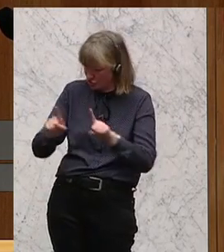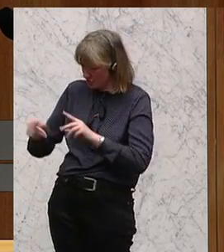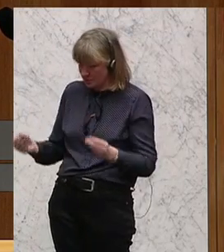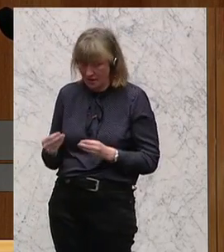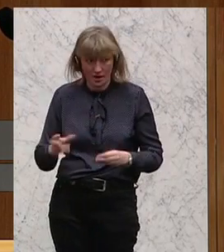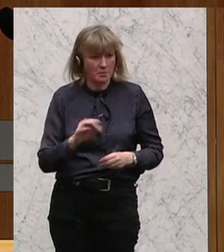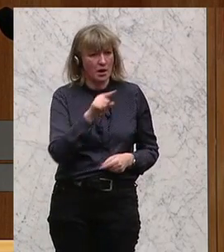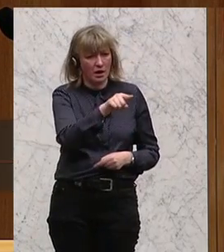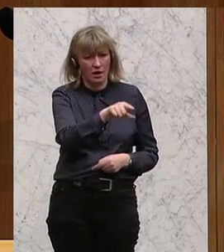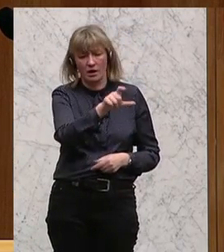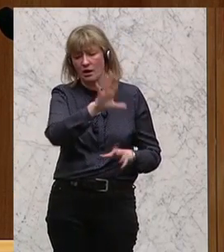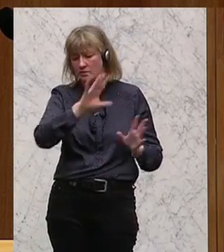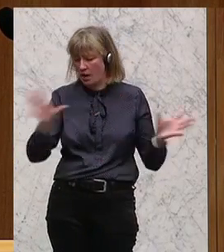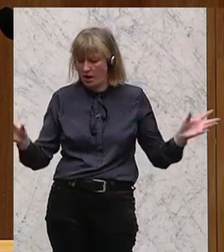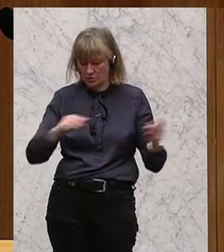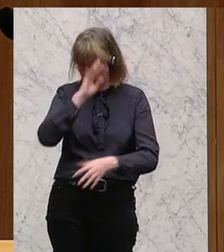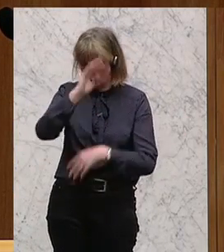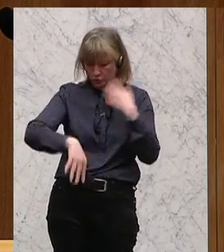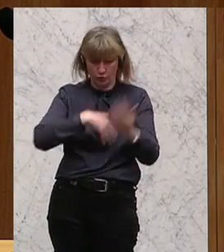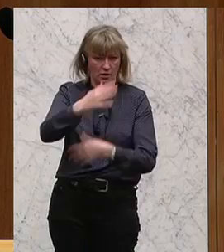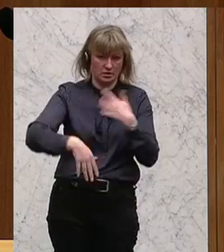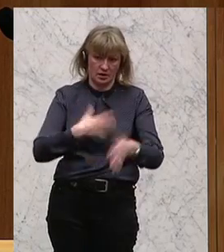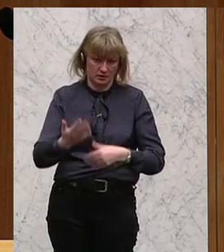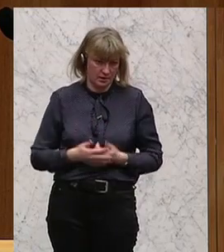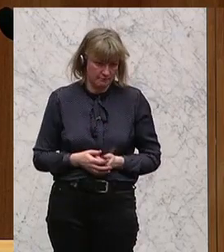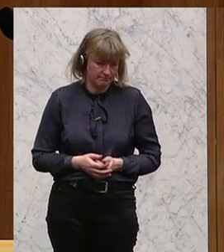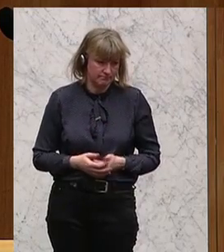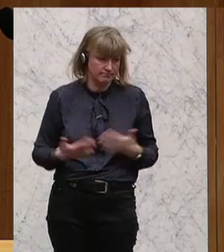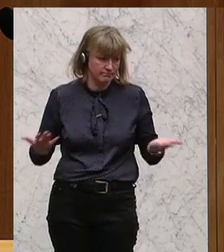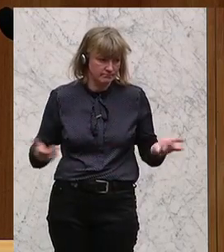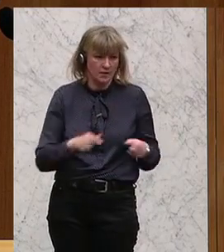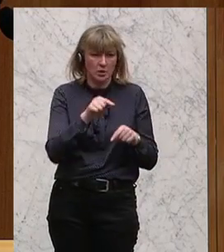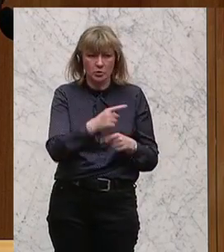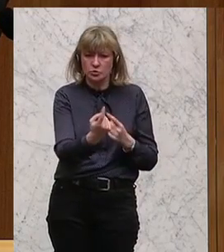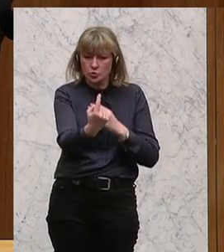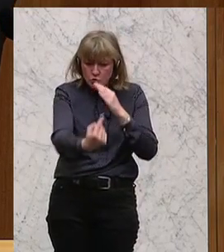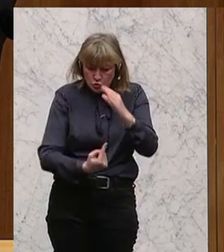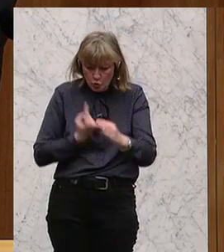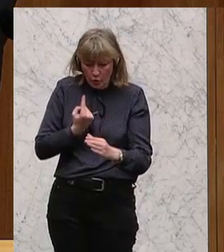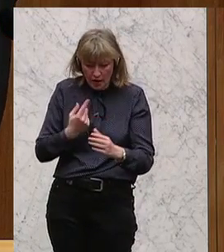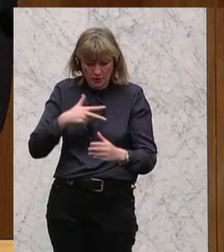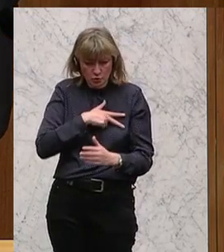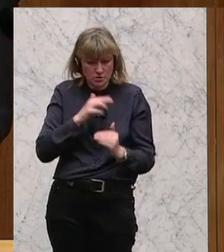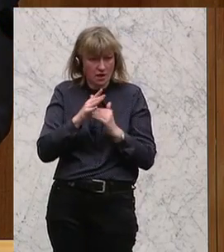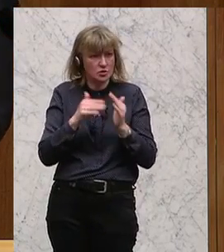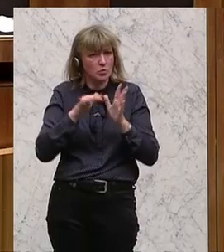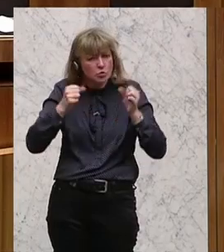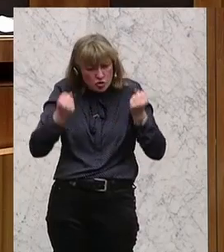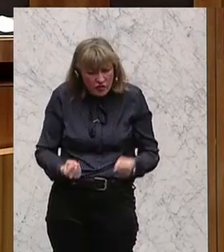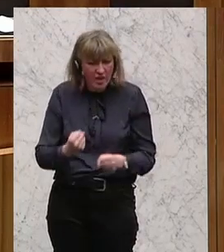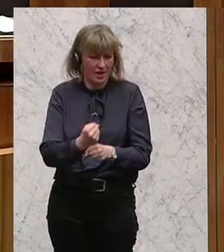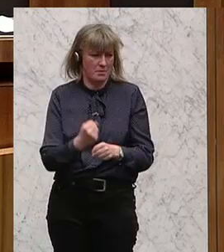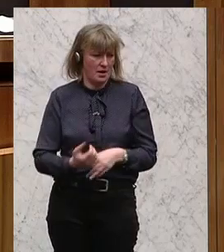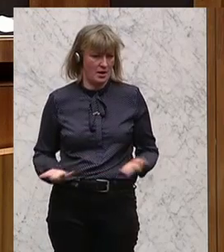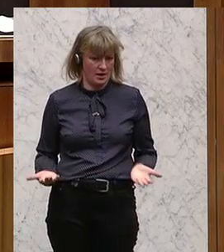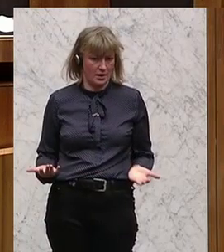Ihnen geht das alles Kraut und Rüben durcheinander. Sie müssen den Zugang zum Sozialsystem erschweren. Sie müssen